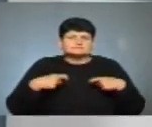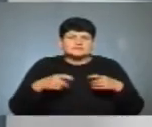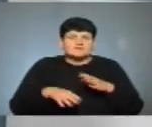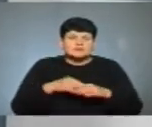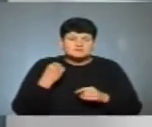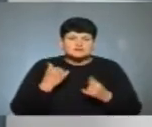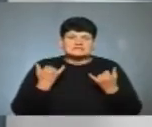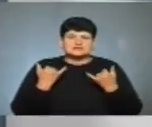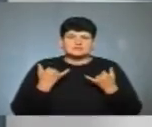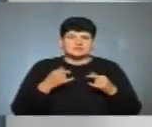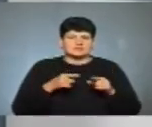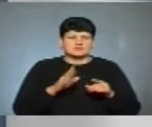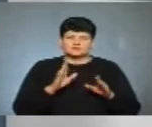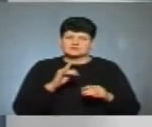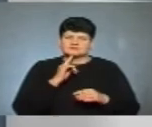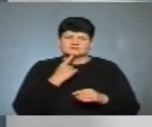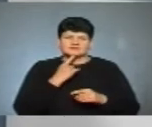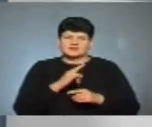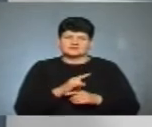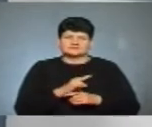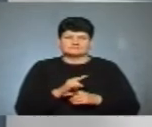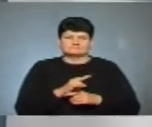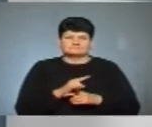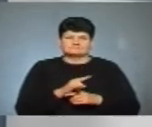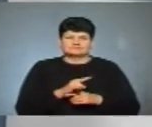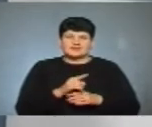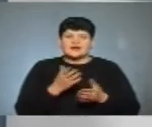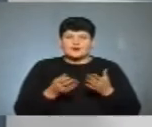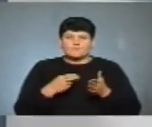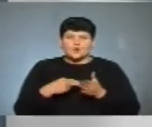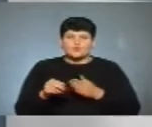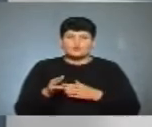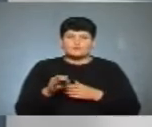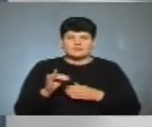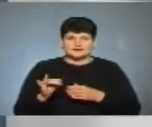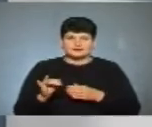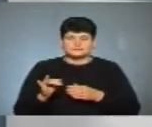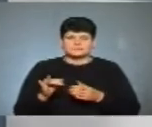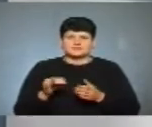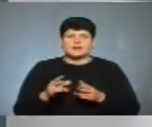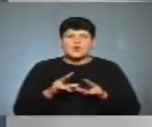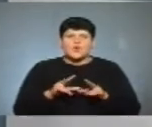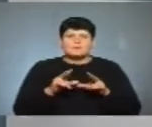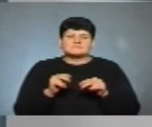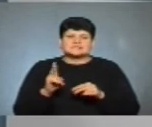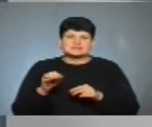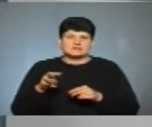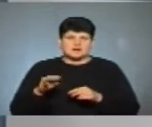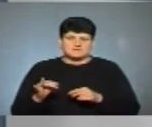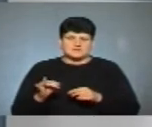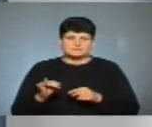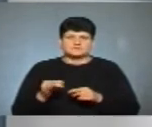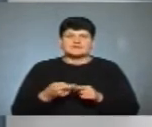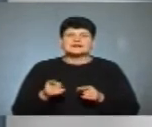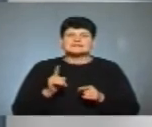відповідно, тепер її дуже важко обманути або купити, скажімо так, якимись обіцянками. Тобто